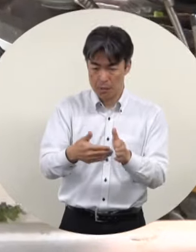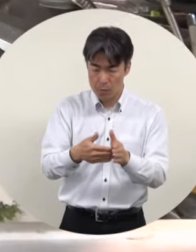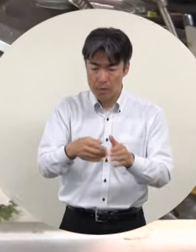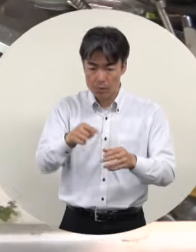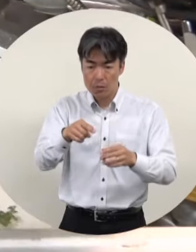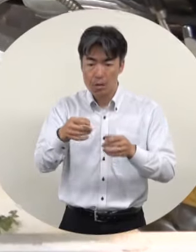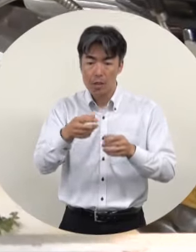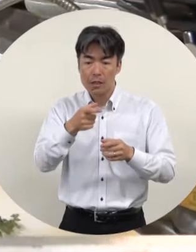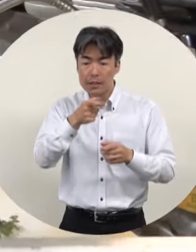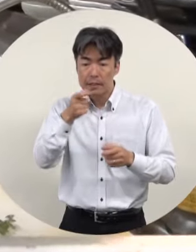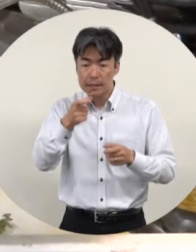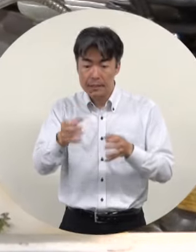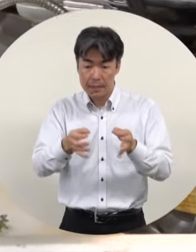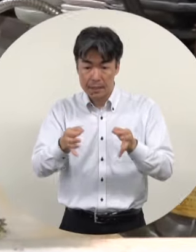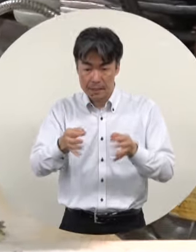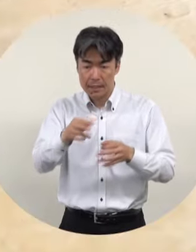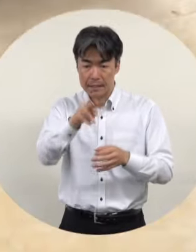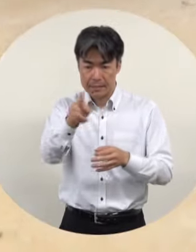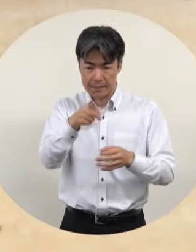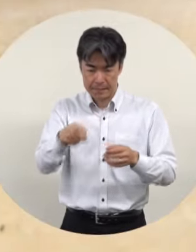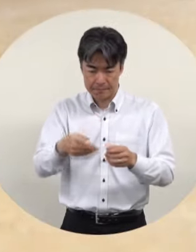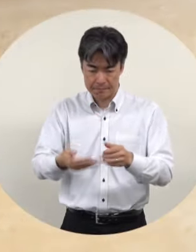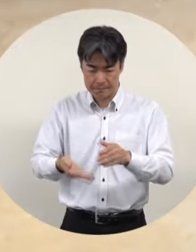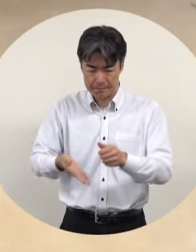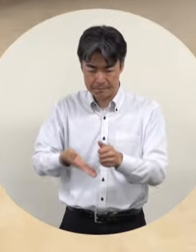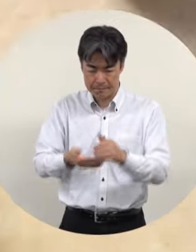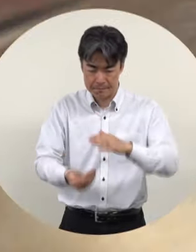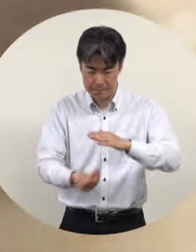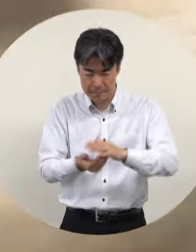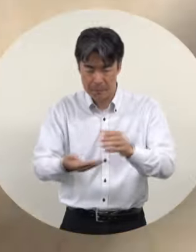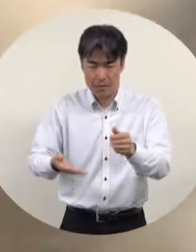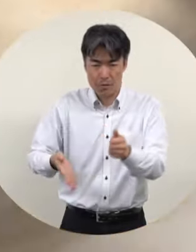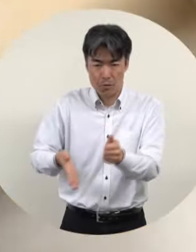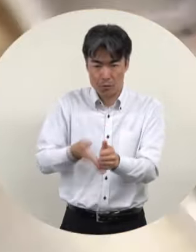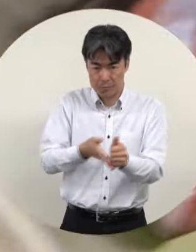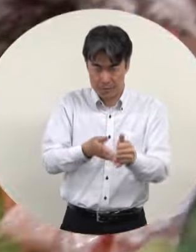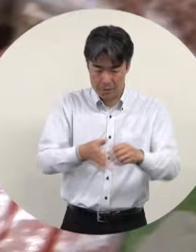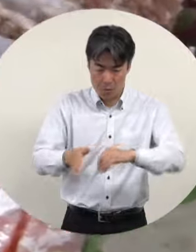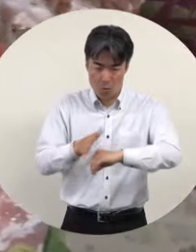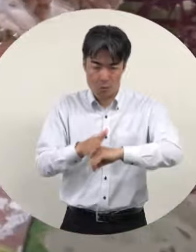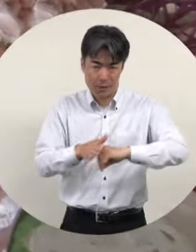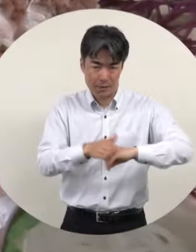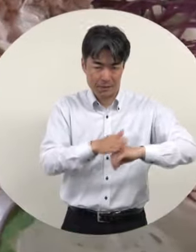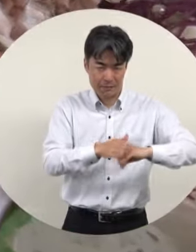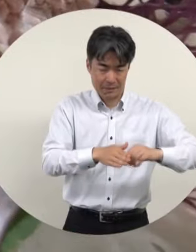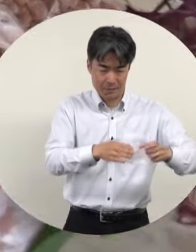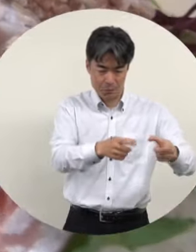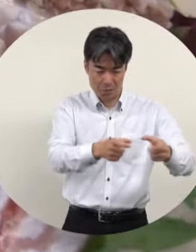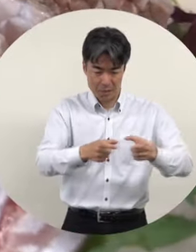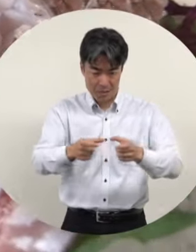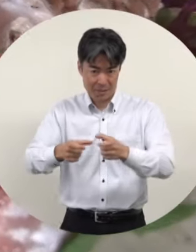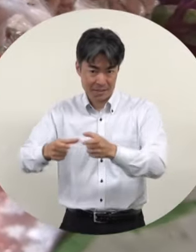最後は居酒屋リン一押しの新鮮な魚を使った刺身の盛り合わせ。